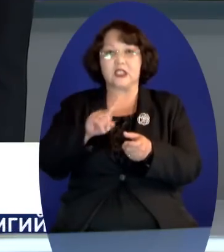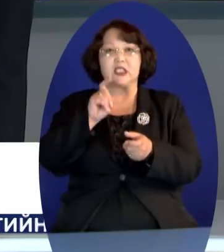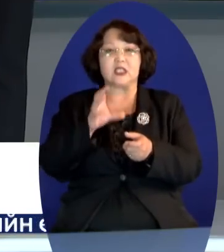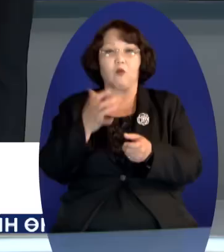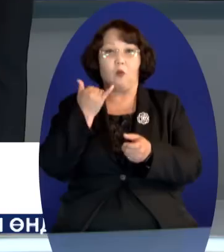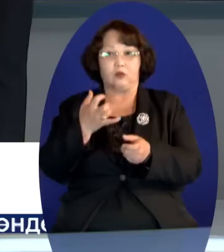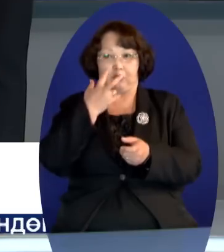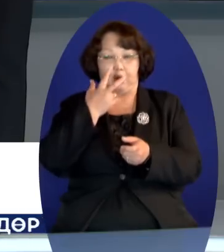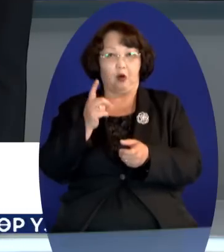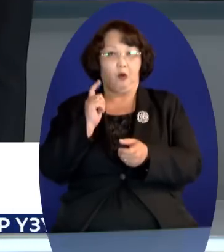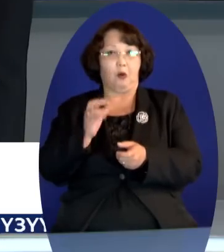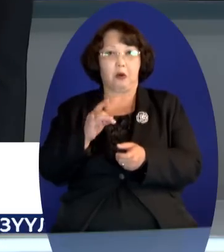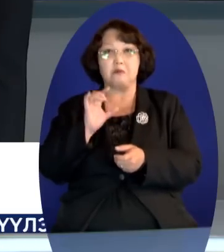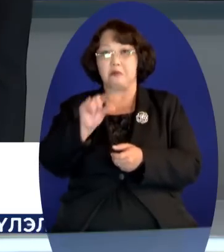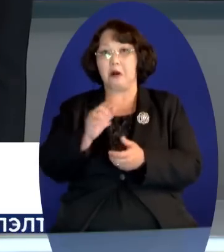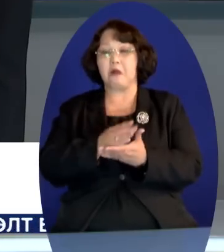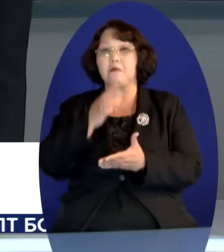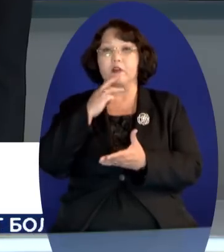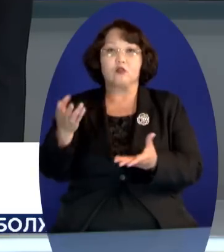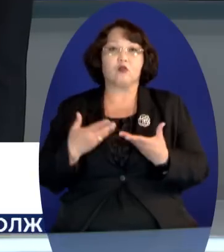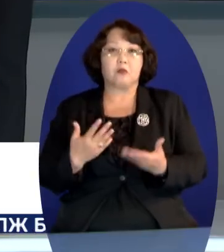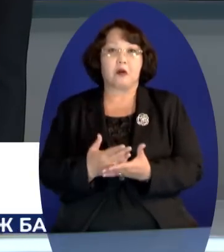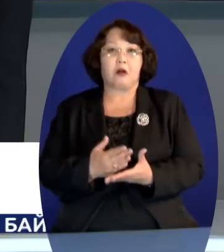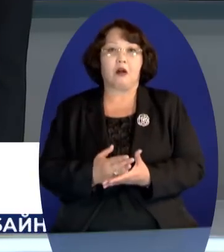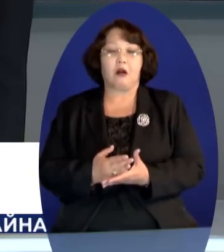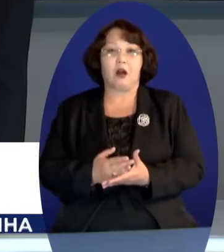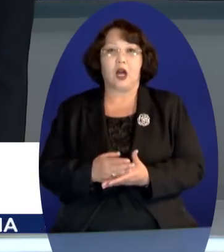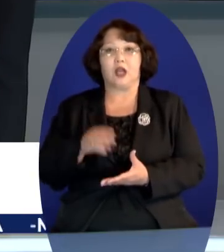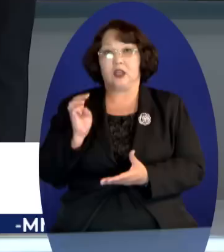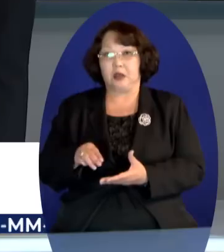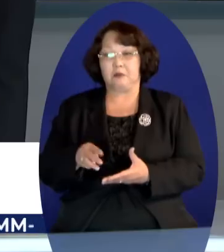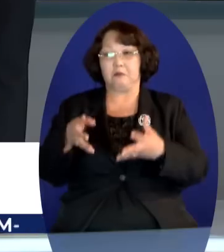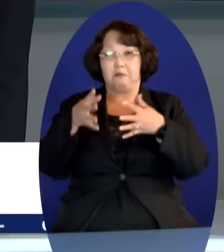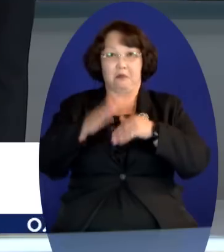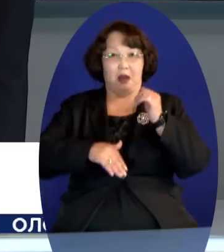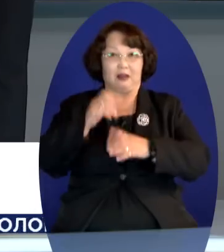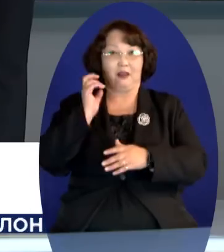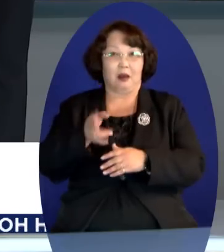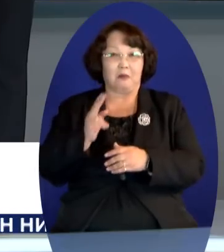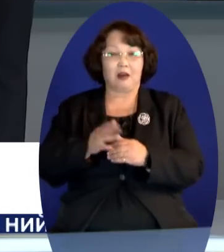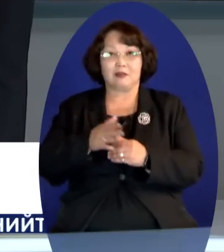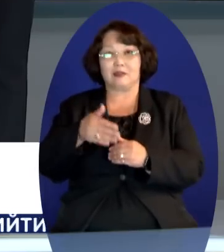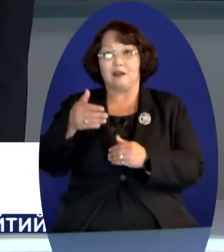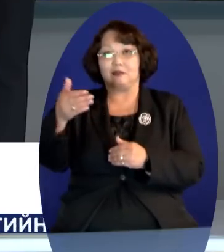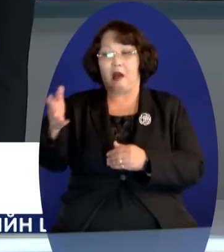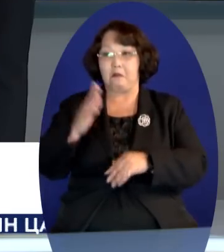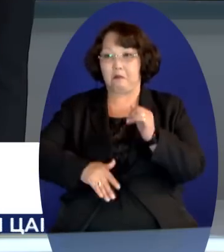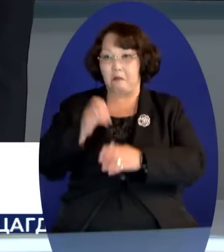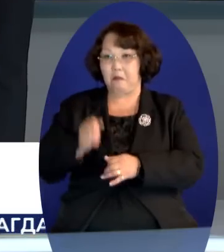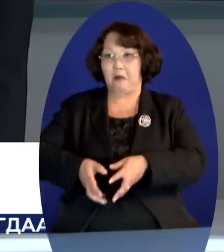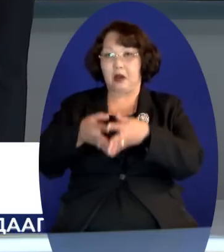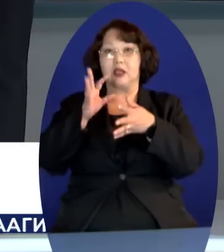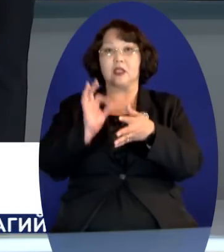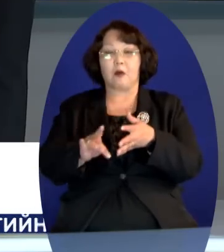цөөхөн бүртгэгдэж байгаа гэдэг мэдээллийг өгчээс юм аа. За ийм учраас барилгын компаниуд цаашид одоо барьж байгаа барилгатаа